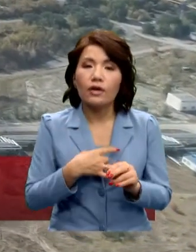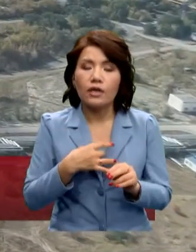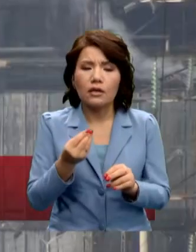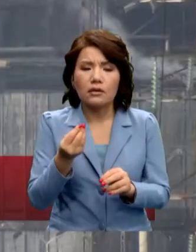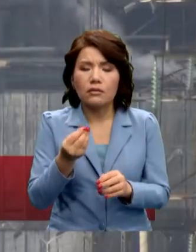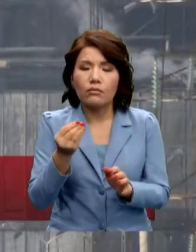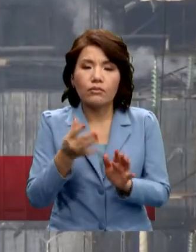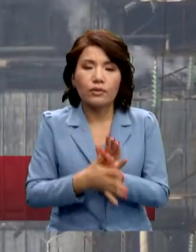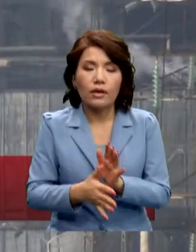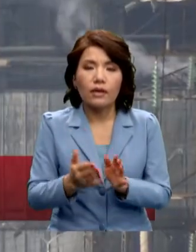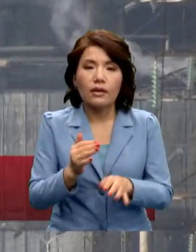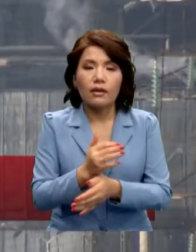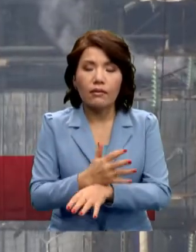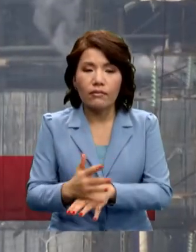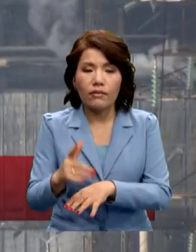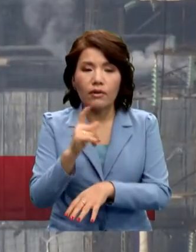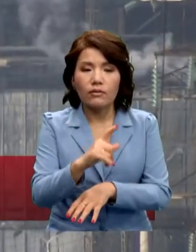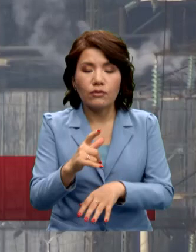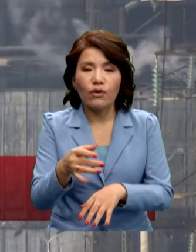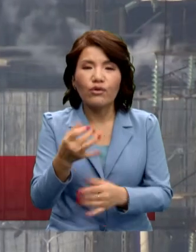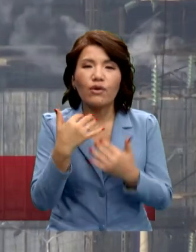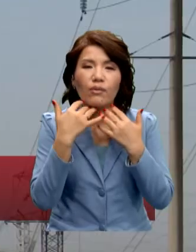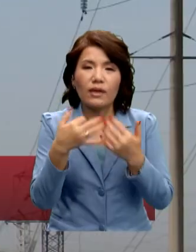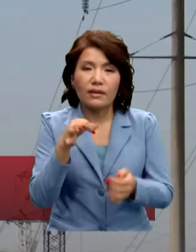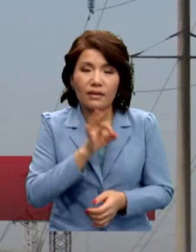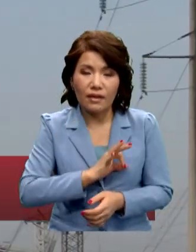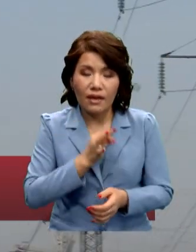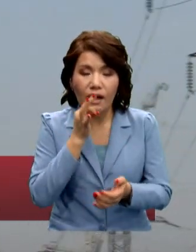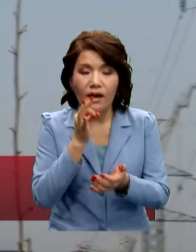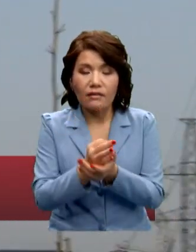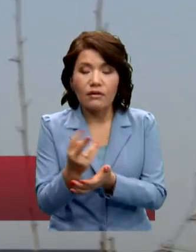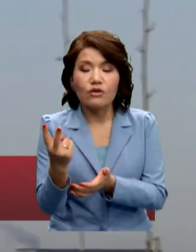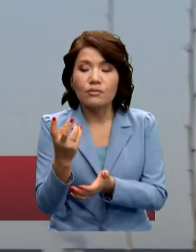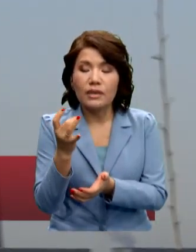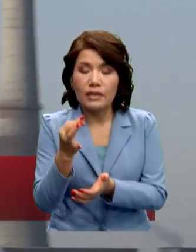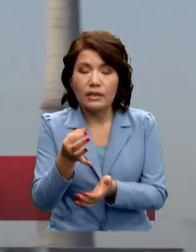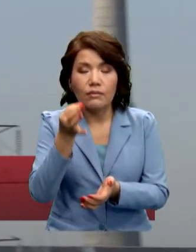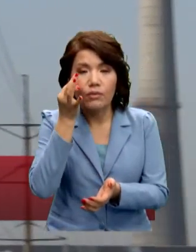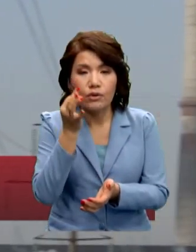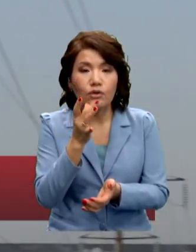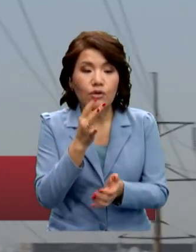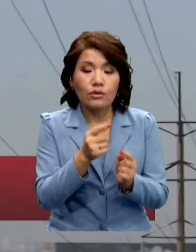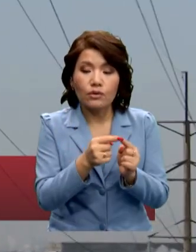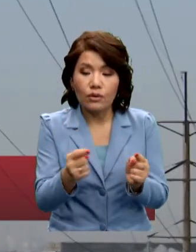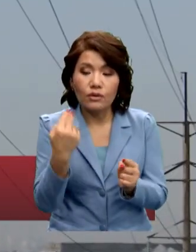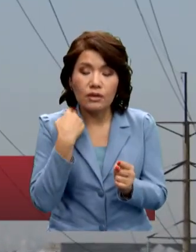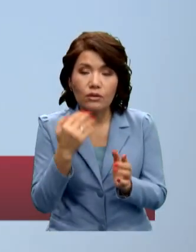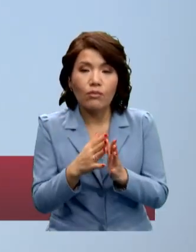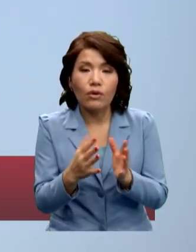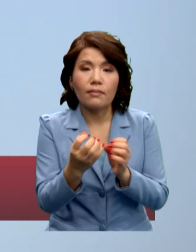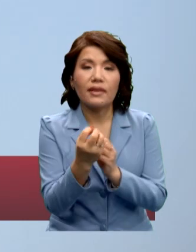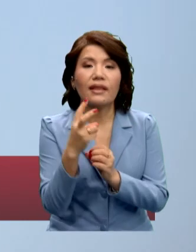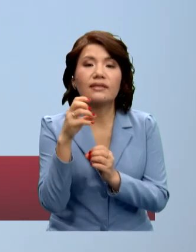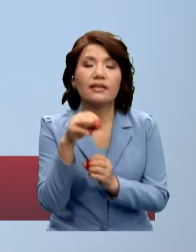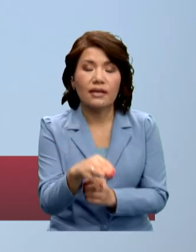такая капитальная модернизация по карманам потребителей. Отвечая на этот вопрос, наш второй спикер напомнил, что срок кредита большой, то есть 15